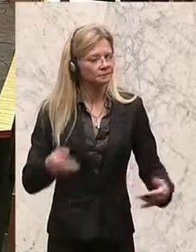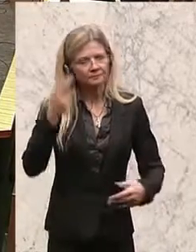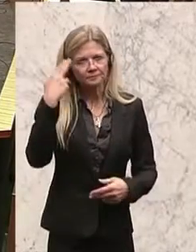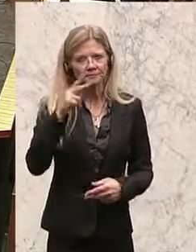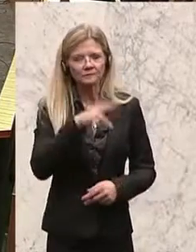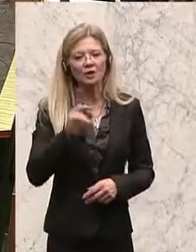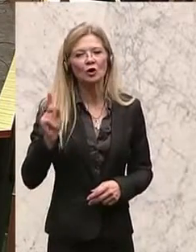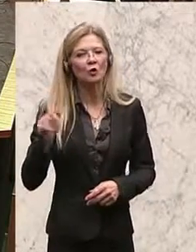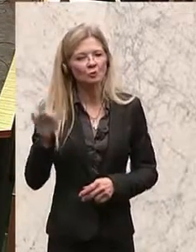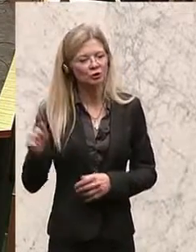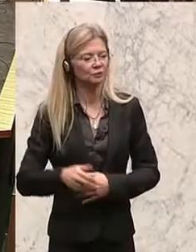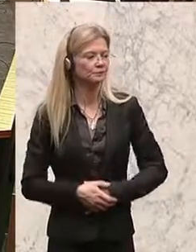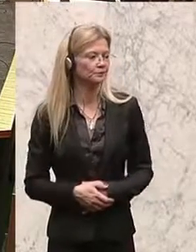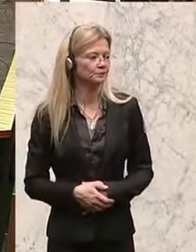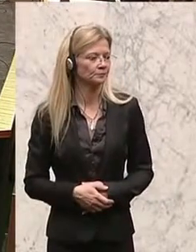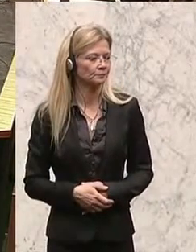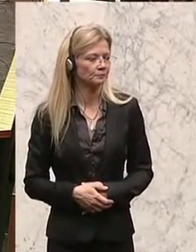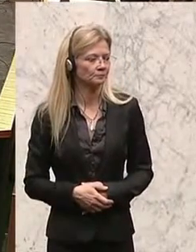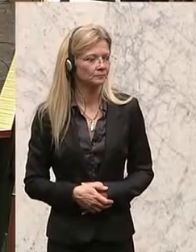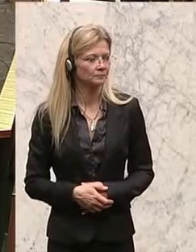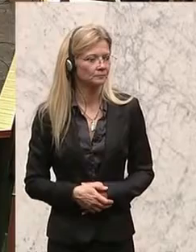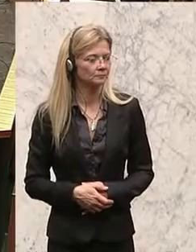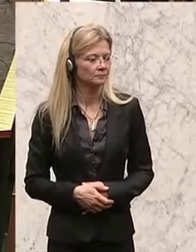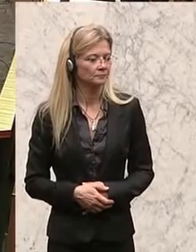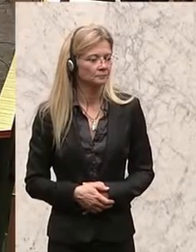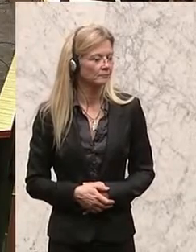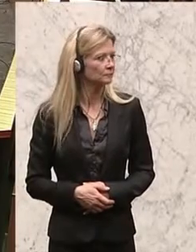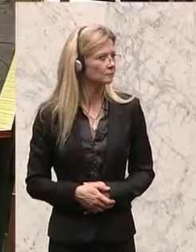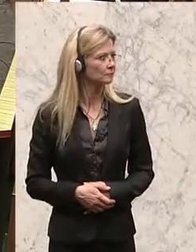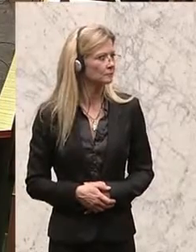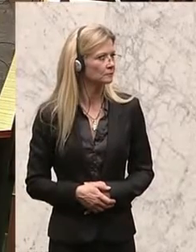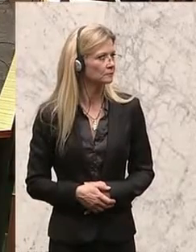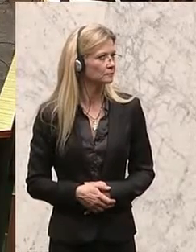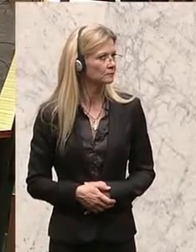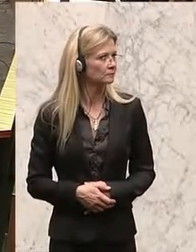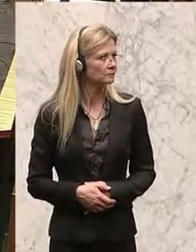nicht richtig schützen zu wollen ging lohndumping durch arbeitskräfte aus dem eu ausland